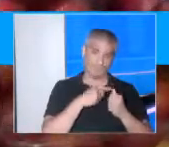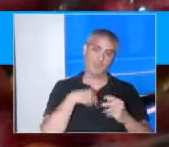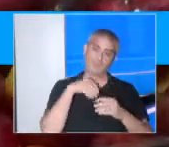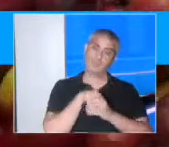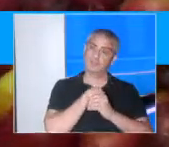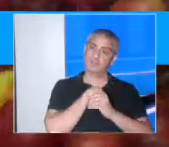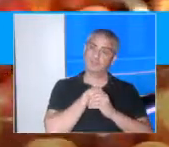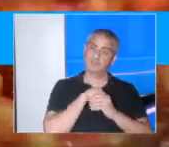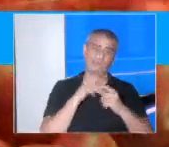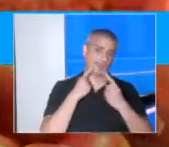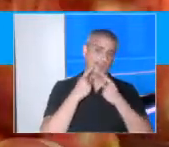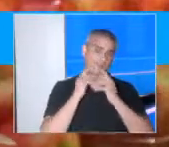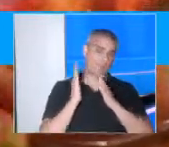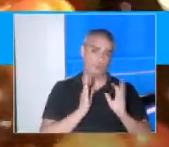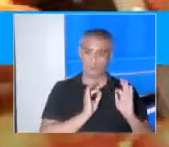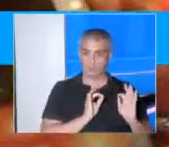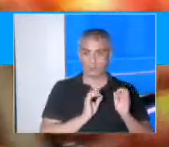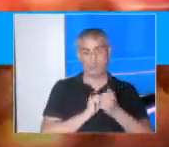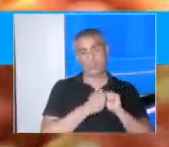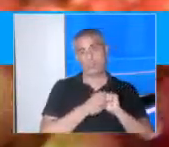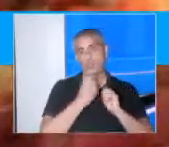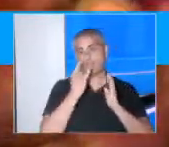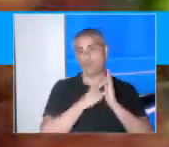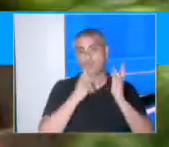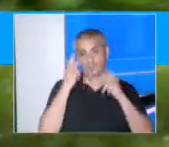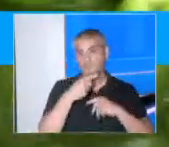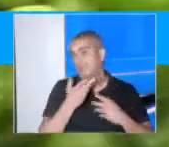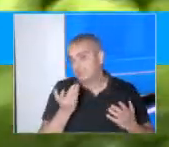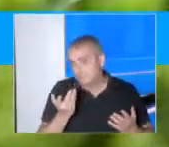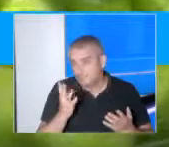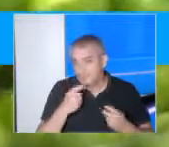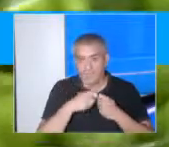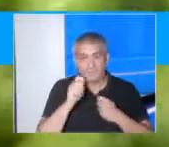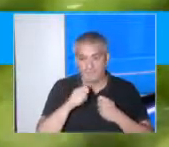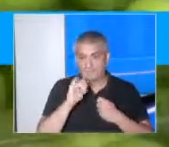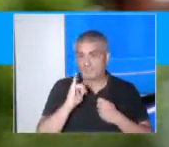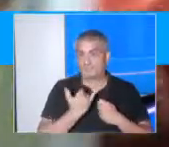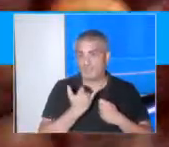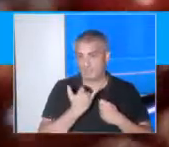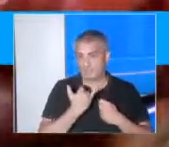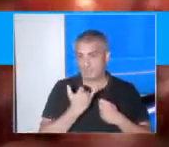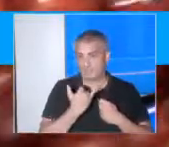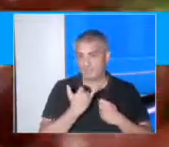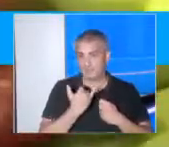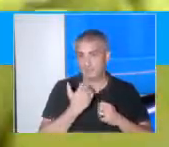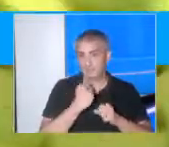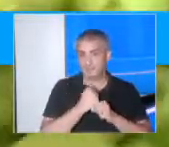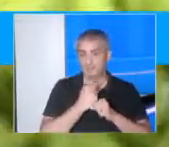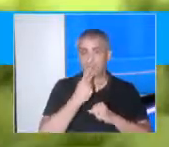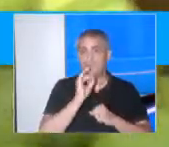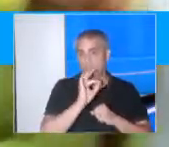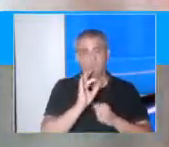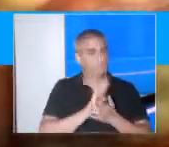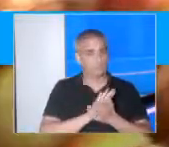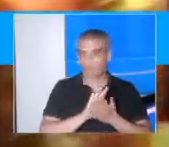וניכנס להידברות מסודרת, או שחוק ההסדרים, במידה והחברי כנסת אכן יעמדו בהבטחה,